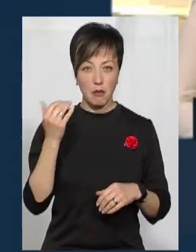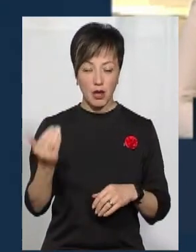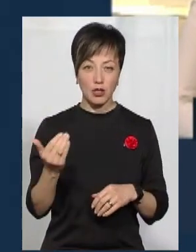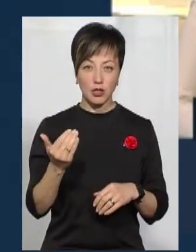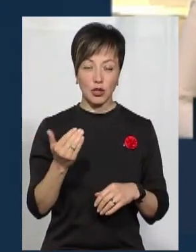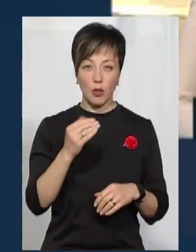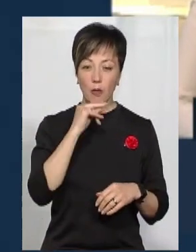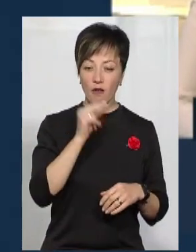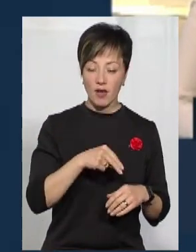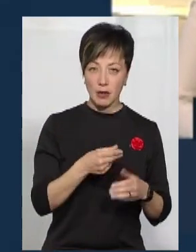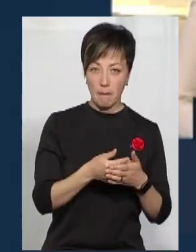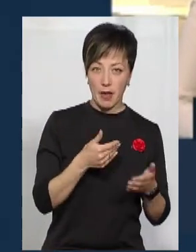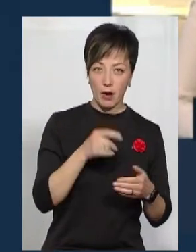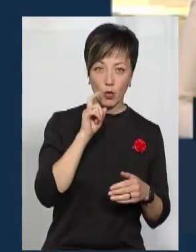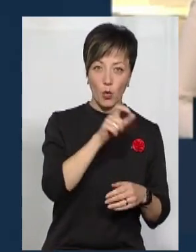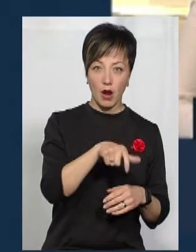кроком примирення?